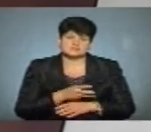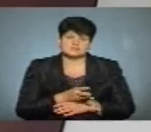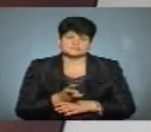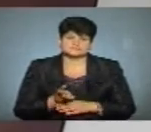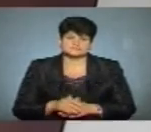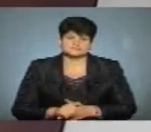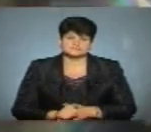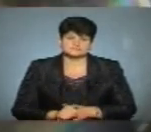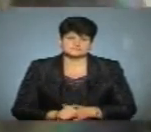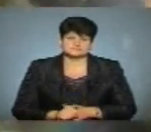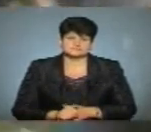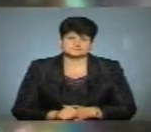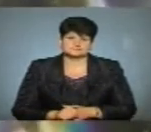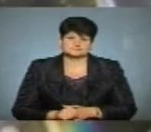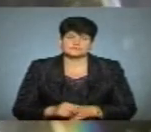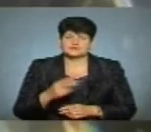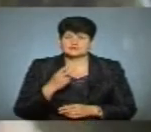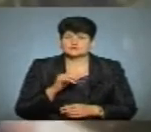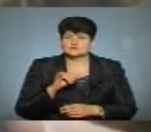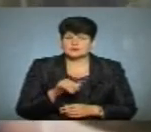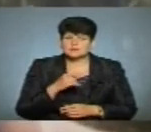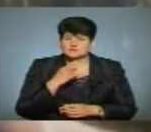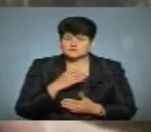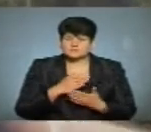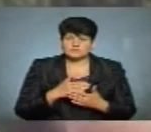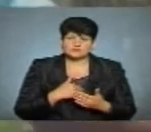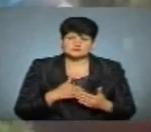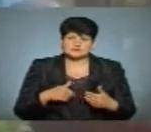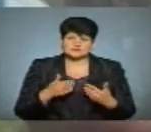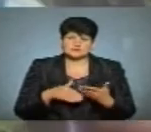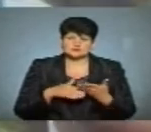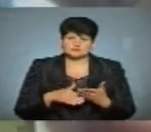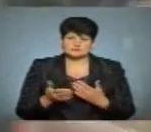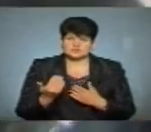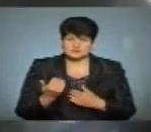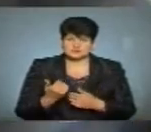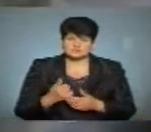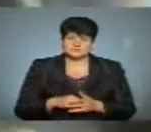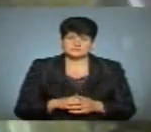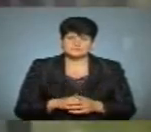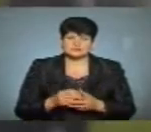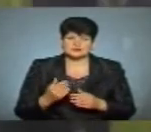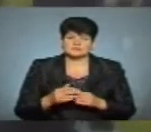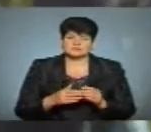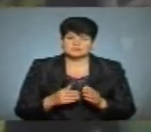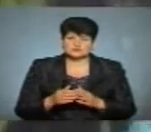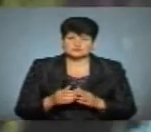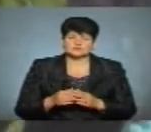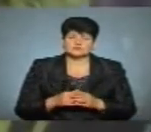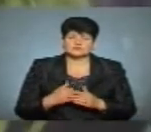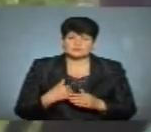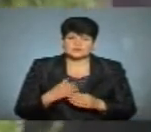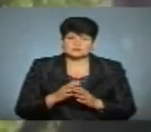камери. Дивися, в тебе кров, де я тобі хочу надати допомогу. Підійди до мене. Ходи, дай мені ручку. Ну, дай. Дивись, в